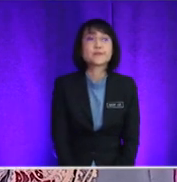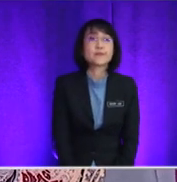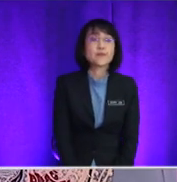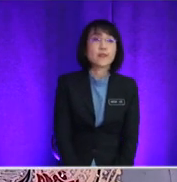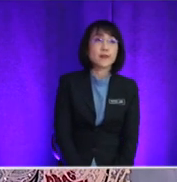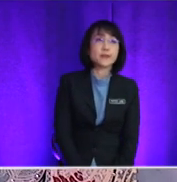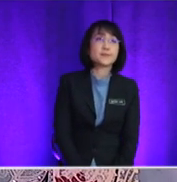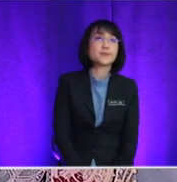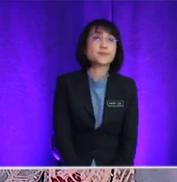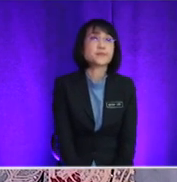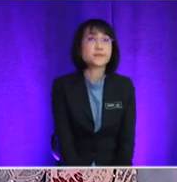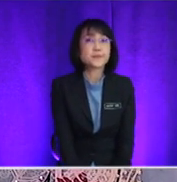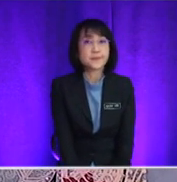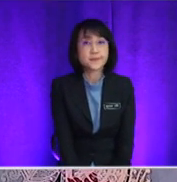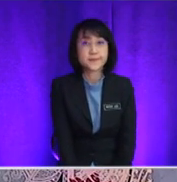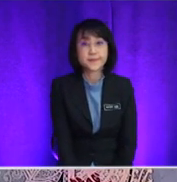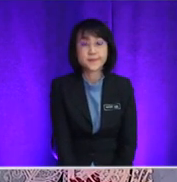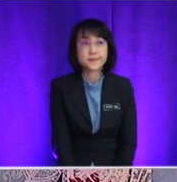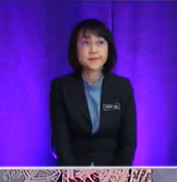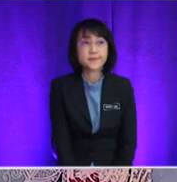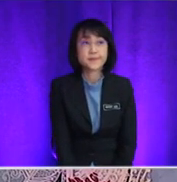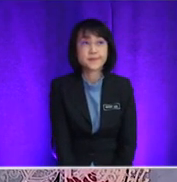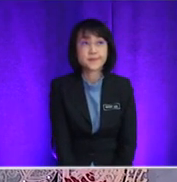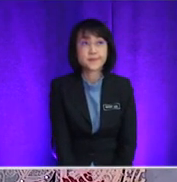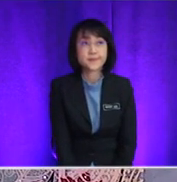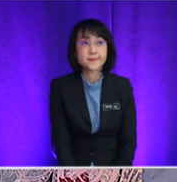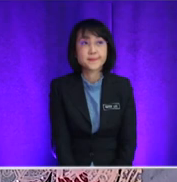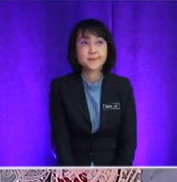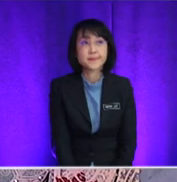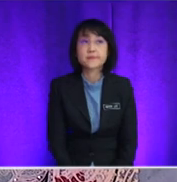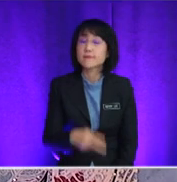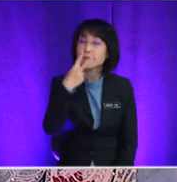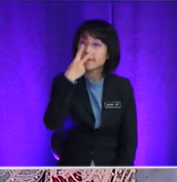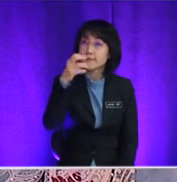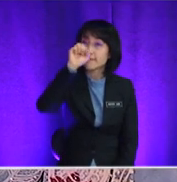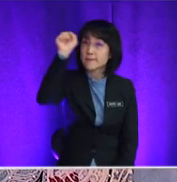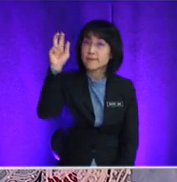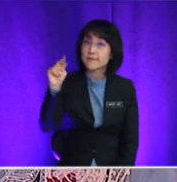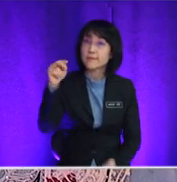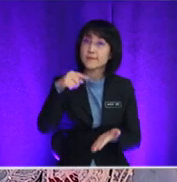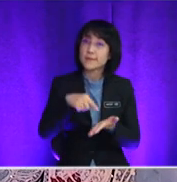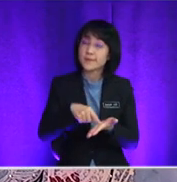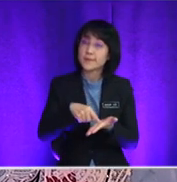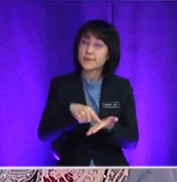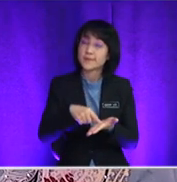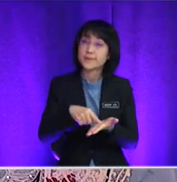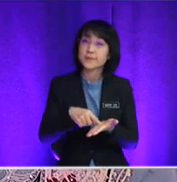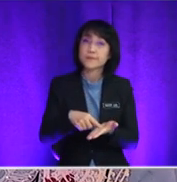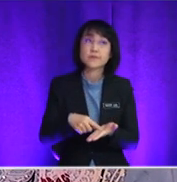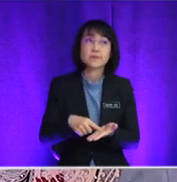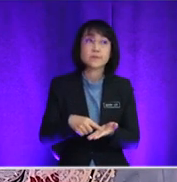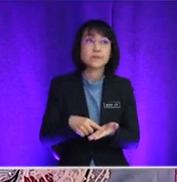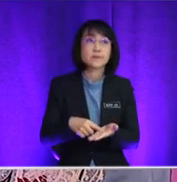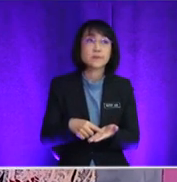Terangkan tadi oke so kalau kita tengok pada soal lihat kita ini guru anda telah